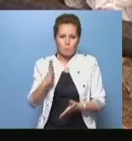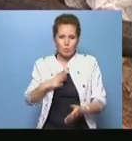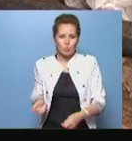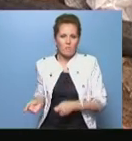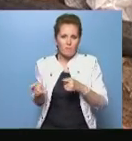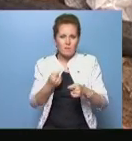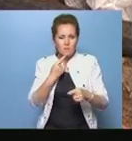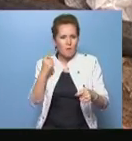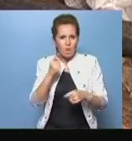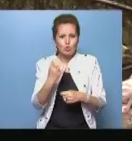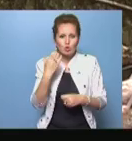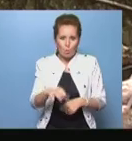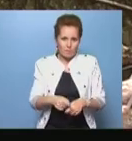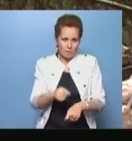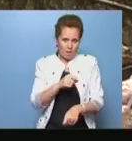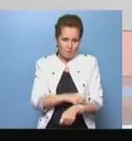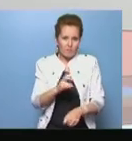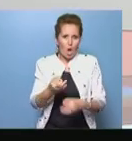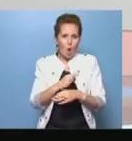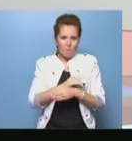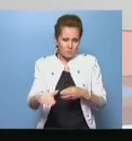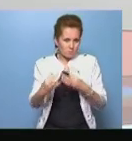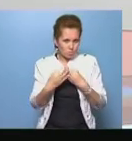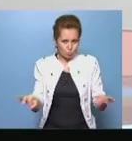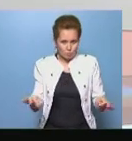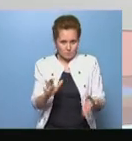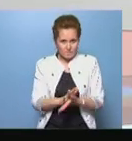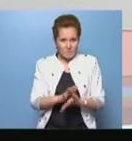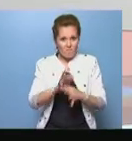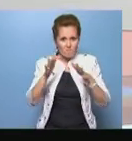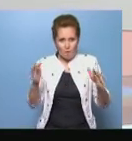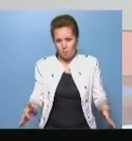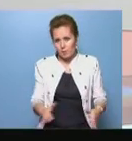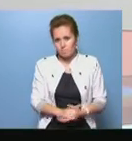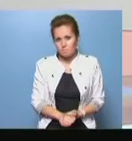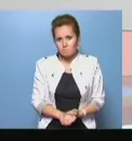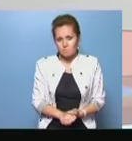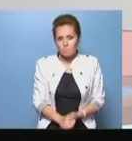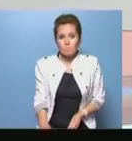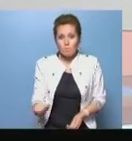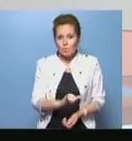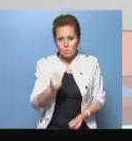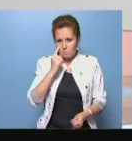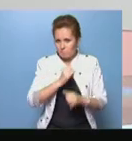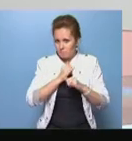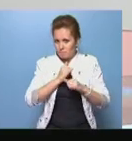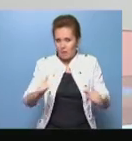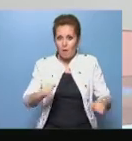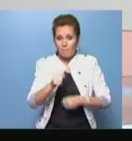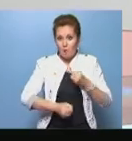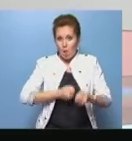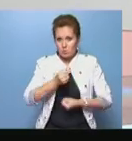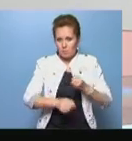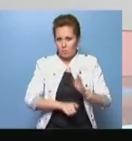километров на официально разрешенные свалки. В Удмуртии начались кражи велосипедов. С начала сезона уже больше сотни пропаж.